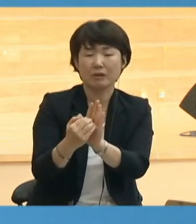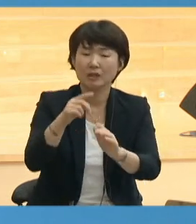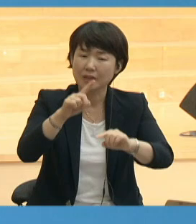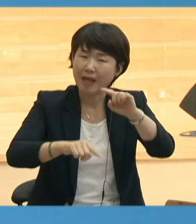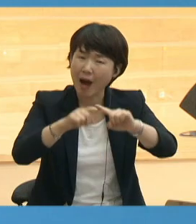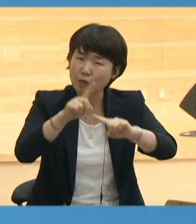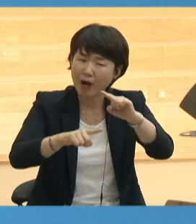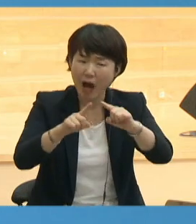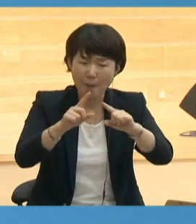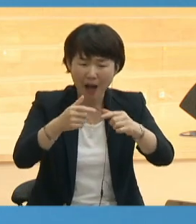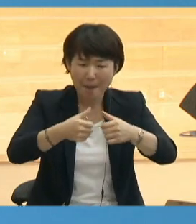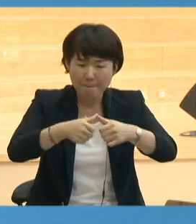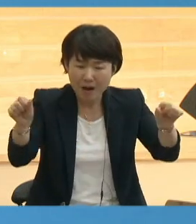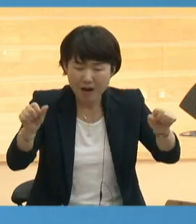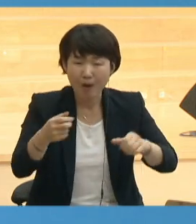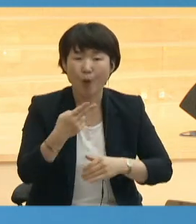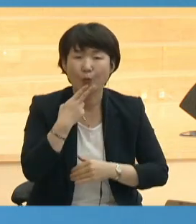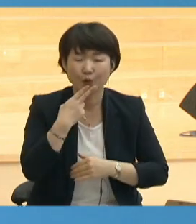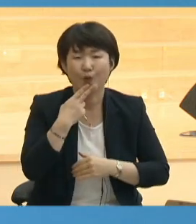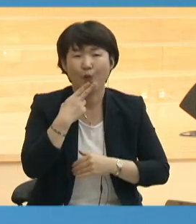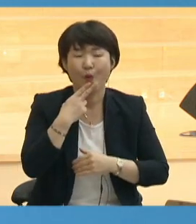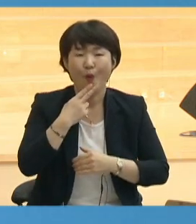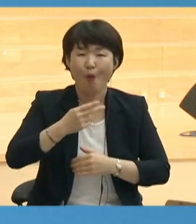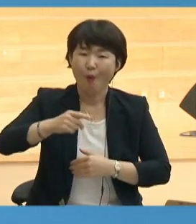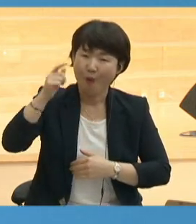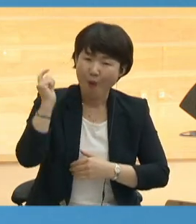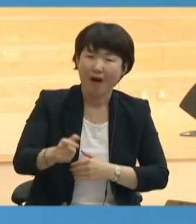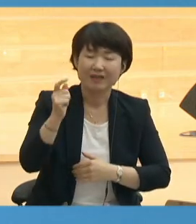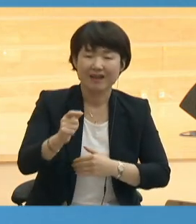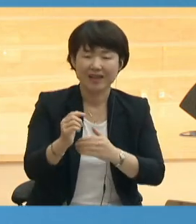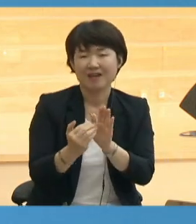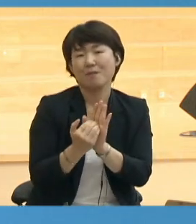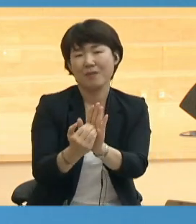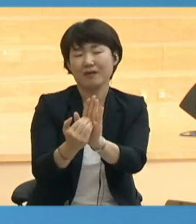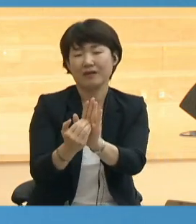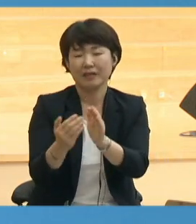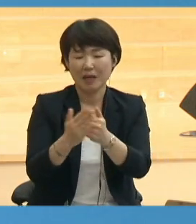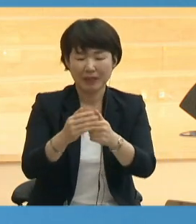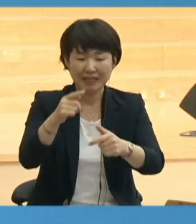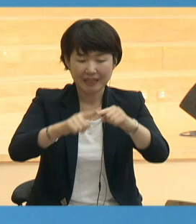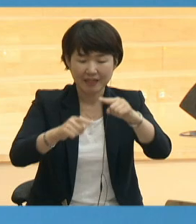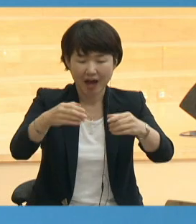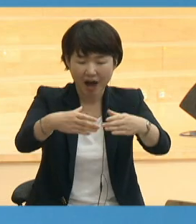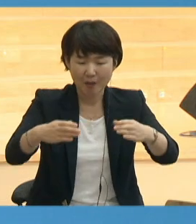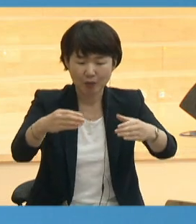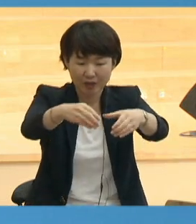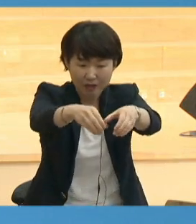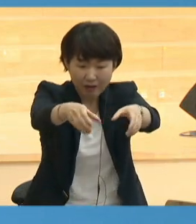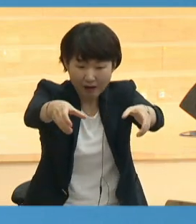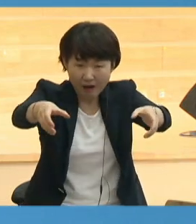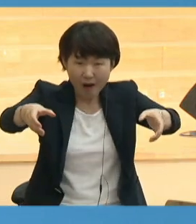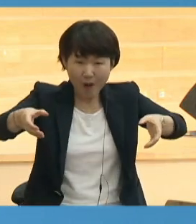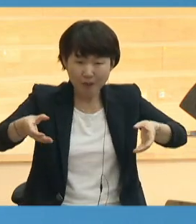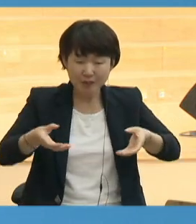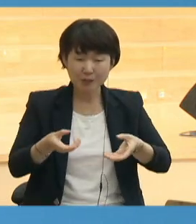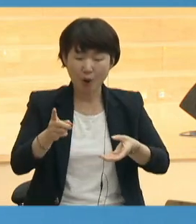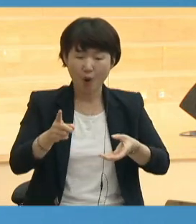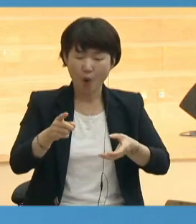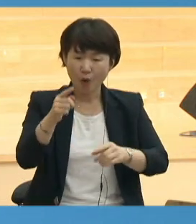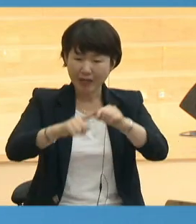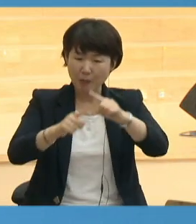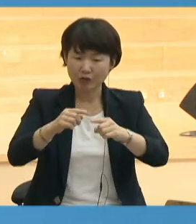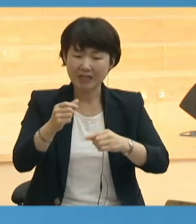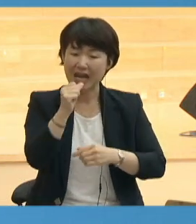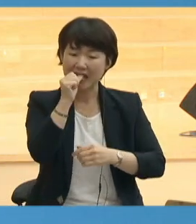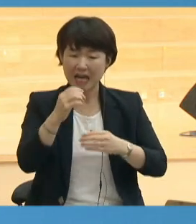푼 해야 되지 않도록 이걸 다 막아낸 그러니까 껍질 어떻게 되냐 나무에게 는 갑옷이 d